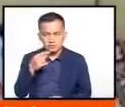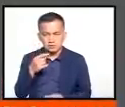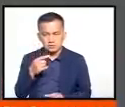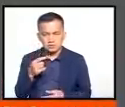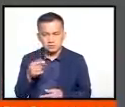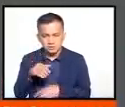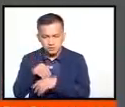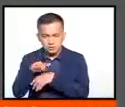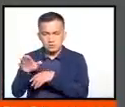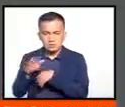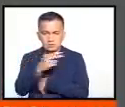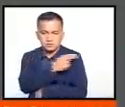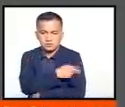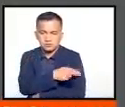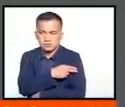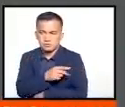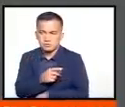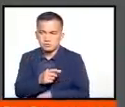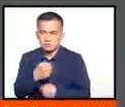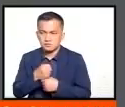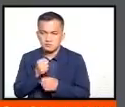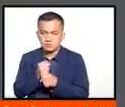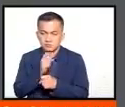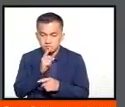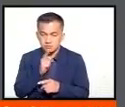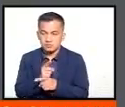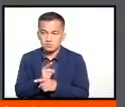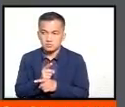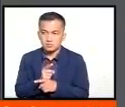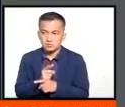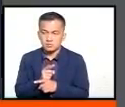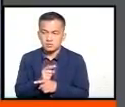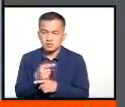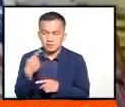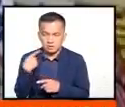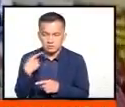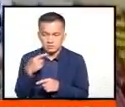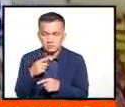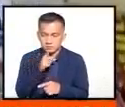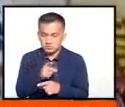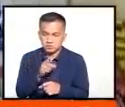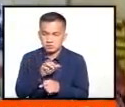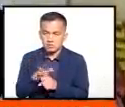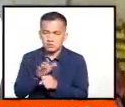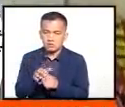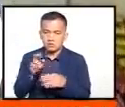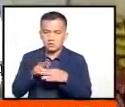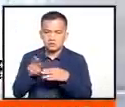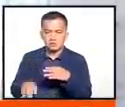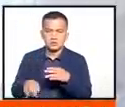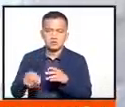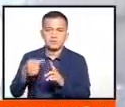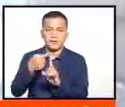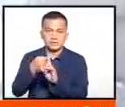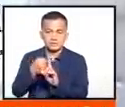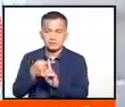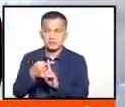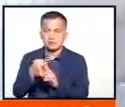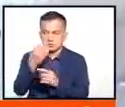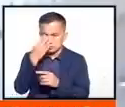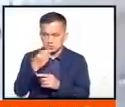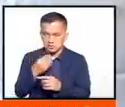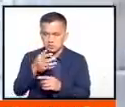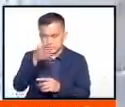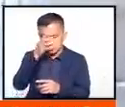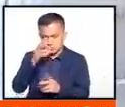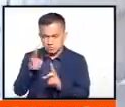ospital para masigurado po namin kung talagang na-rape. Ang naging resulta po ay positive. Nakatulog daw ang ama